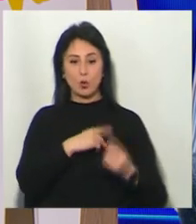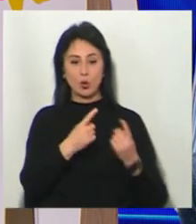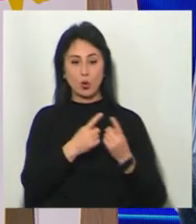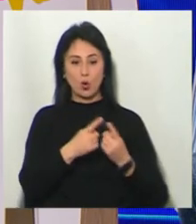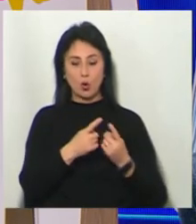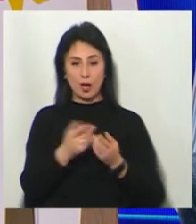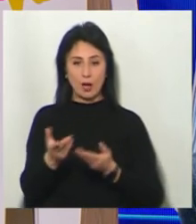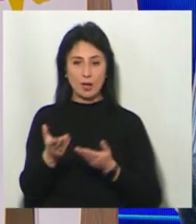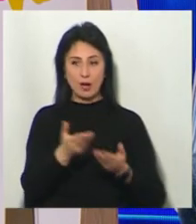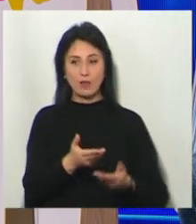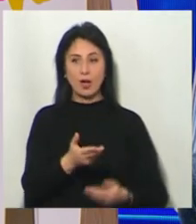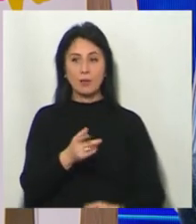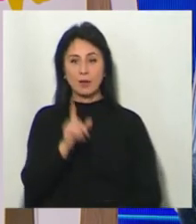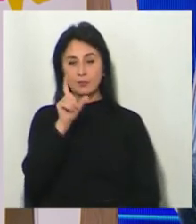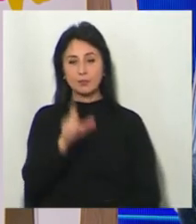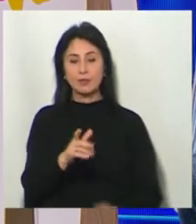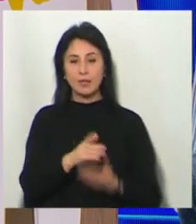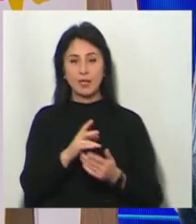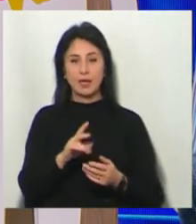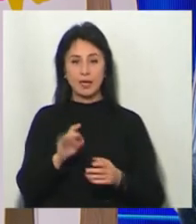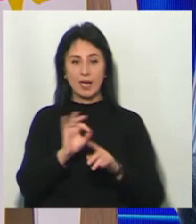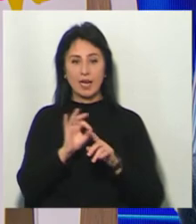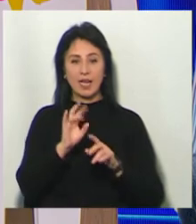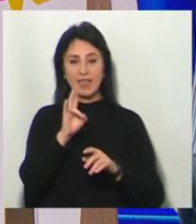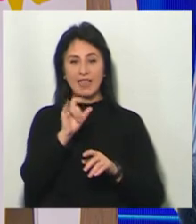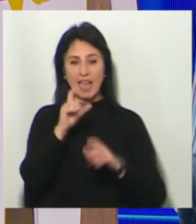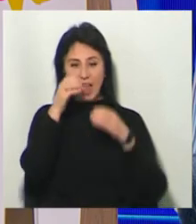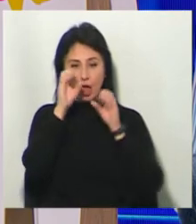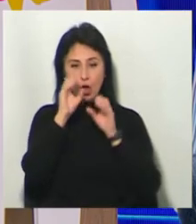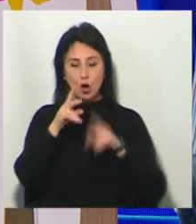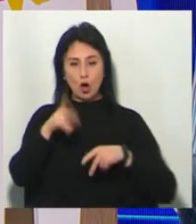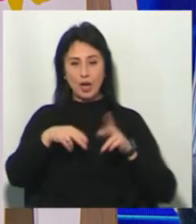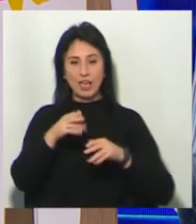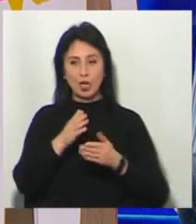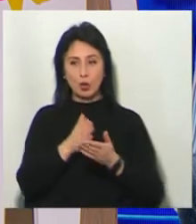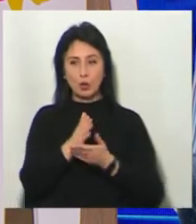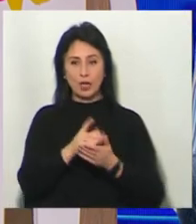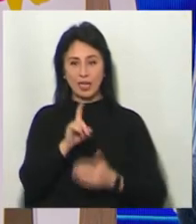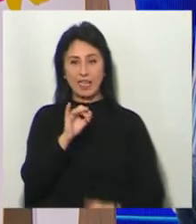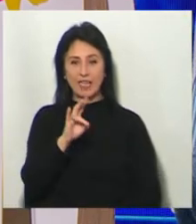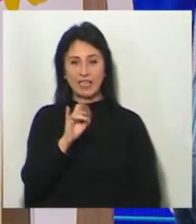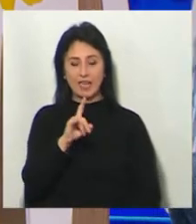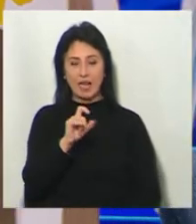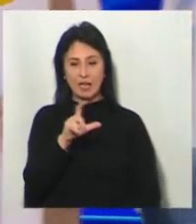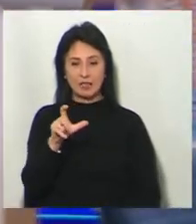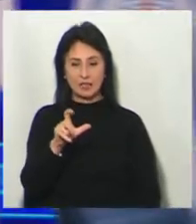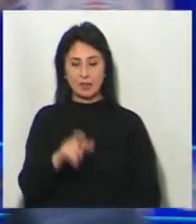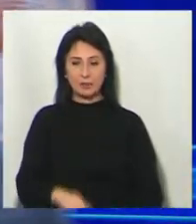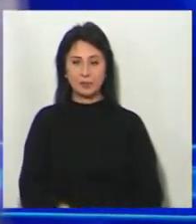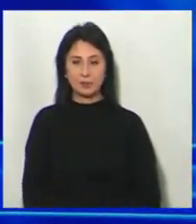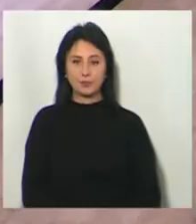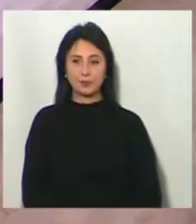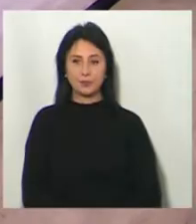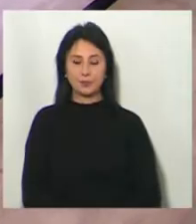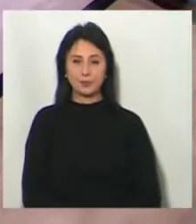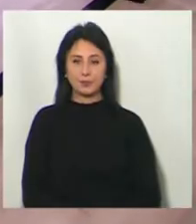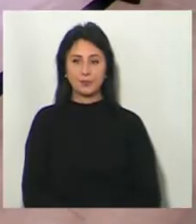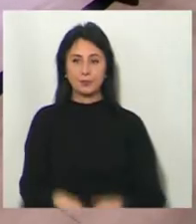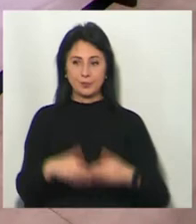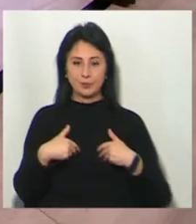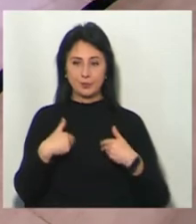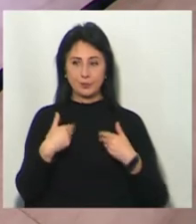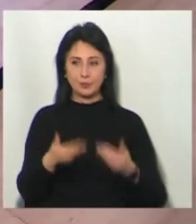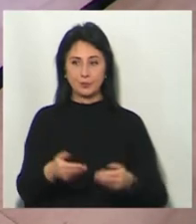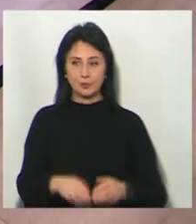კოლეგას სტუდიაში, რომელიც გახლავთ ნეიროქირურგი პროფესორი ბატონი მირზახინიკაძე. Დილამშვიდობისა ბატონ მირზა, მოგზანდით.